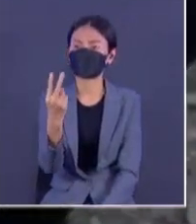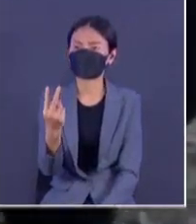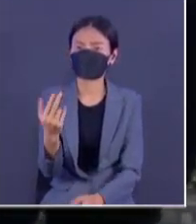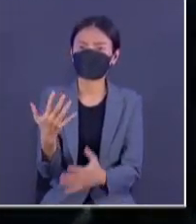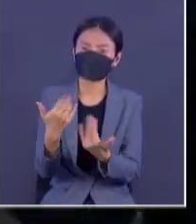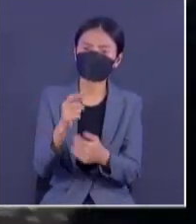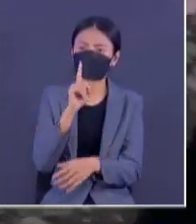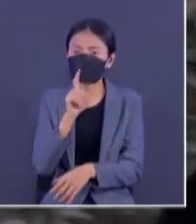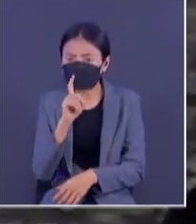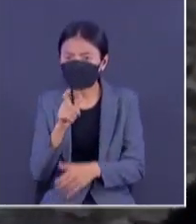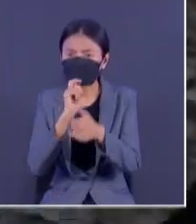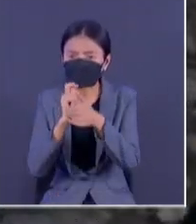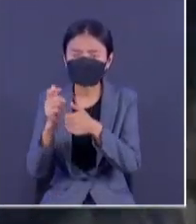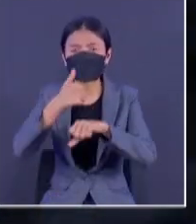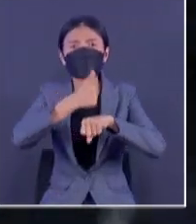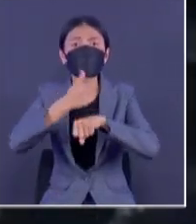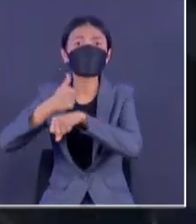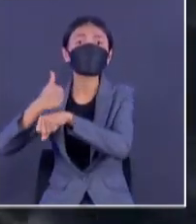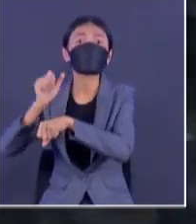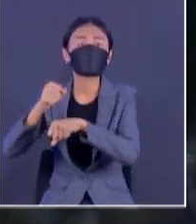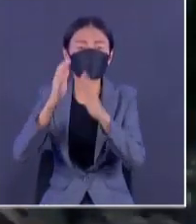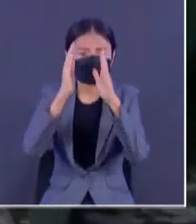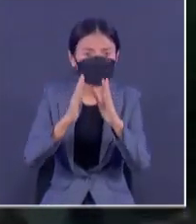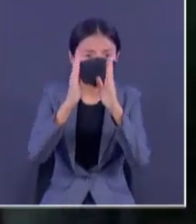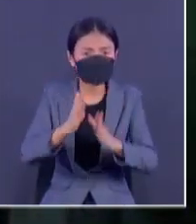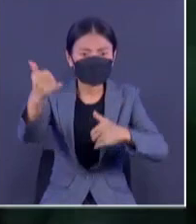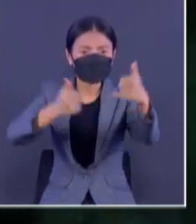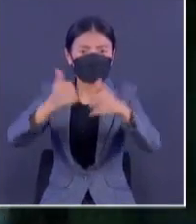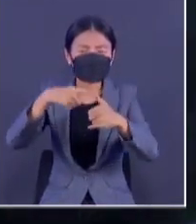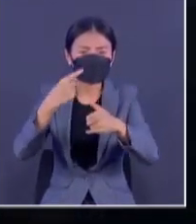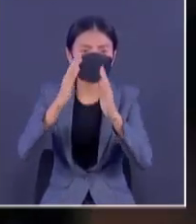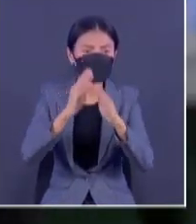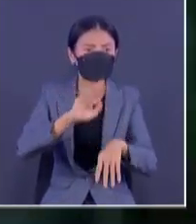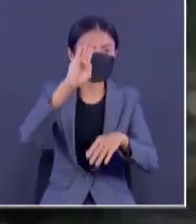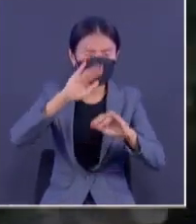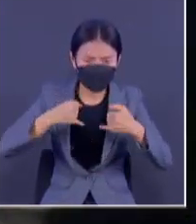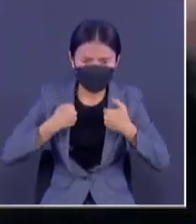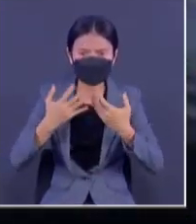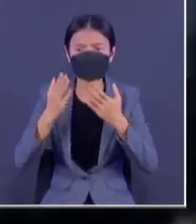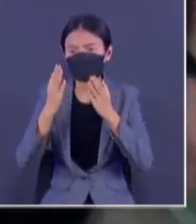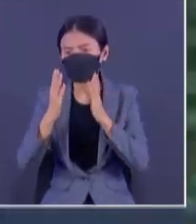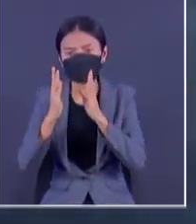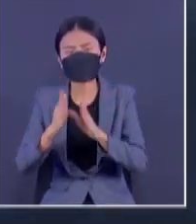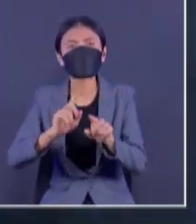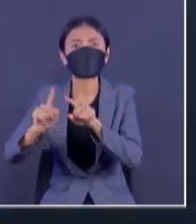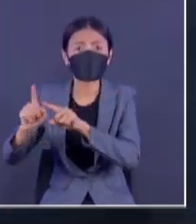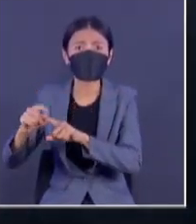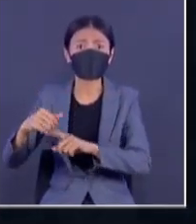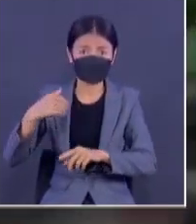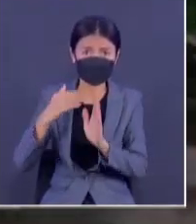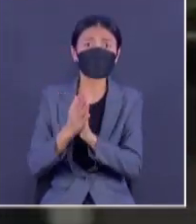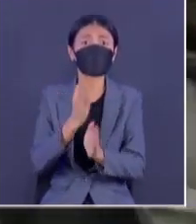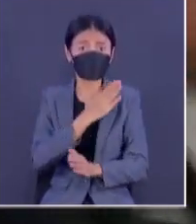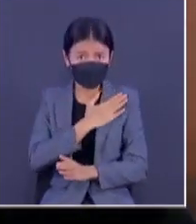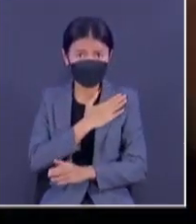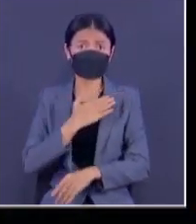ค้านักธุรกิจต่างๆนานาแล้วปรากฏว่าน่าตกใจเหมือนกันนะครับเพราะว่ากรณีของเด็กชายเนี่ยมีพระสงฆ์หลายรูป